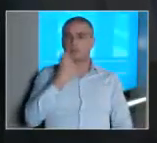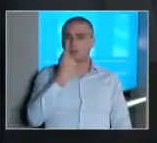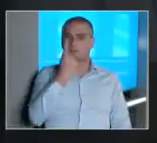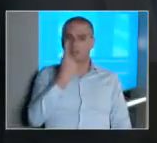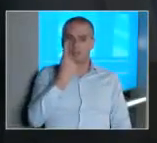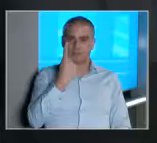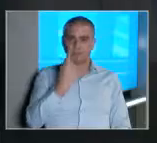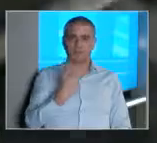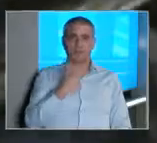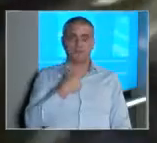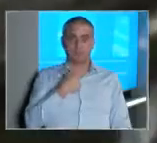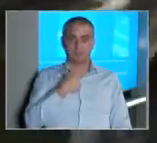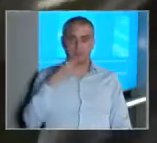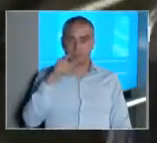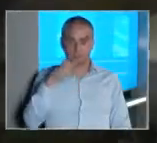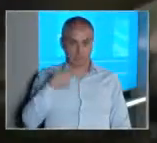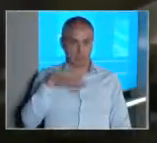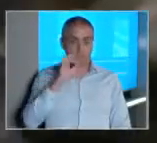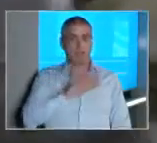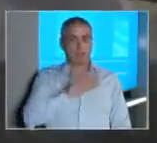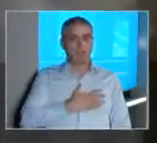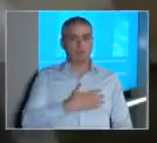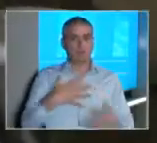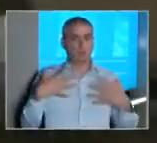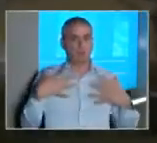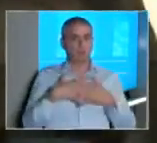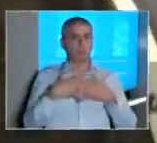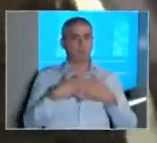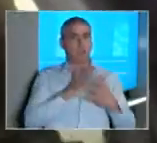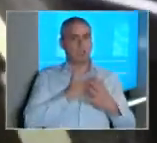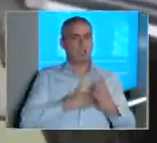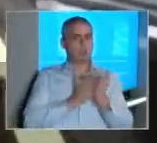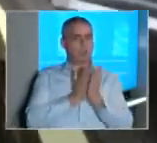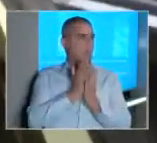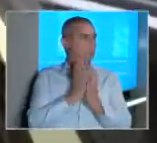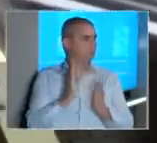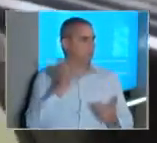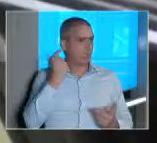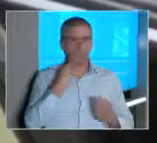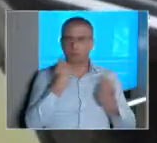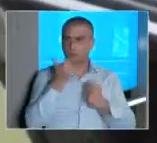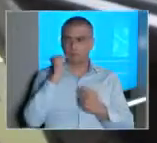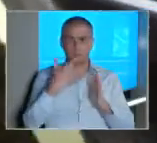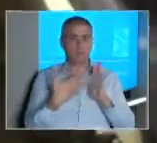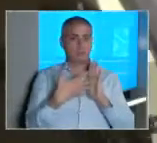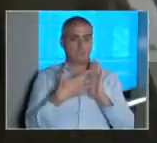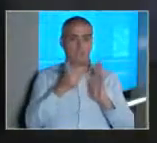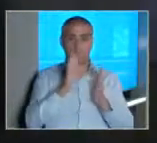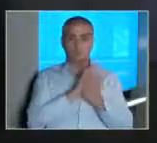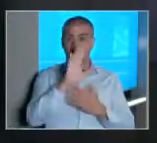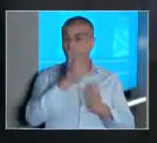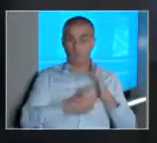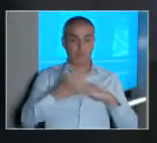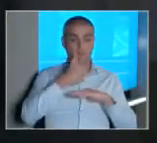אחד. אני אצלה מגלה רצון לחבר, רצון להוגנות. אבל למה? היה את פורסם אתמול סקר בערוץ 13, שאם היא